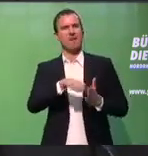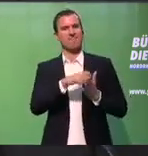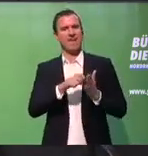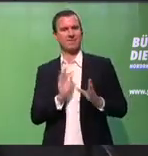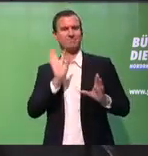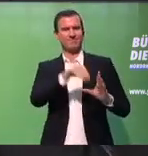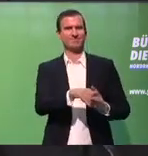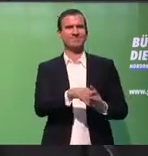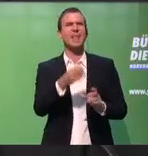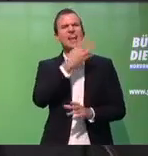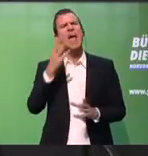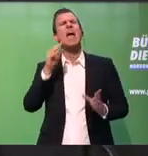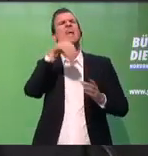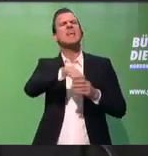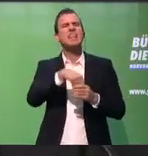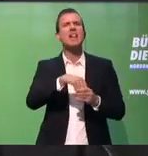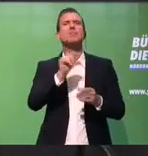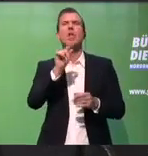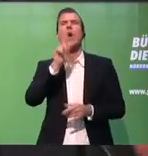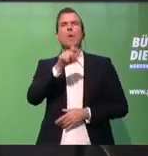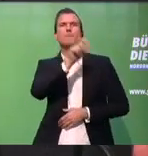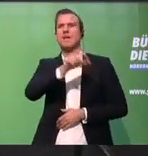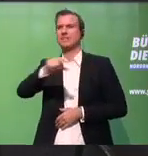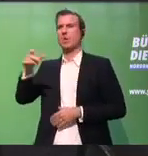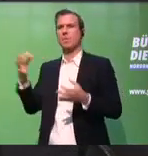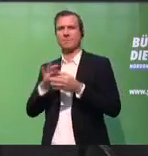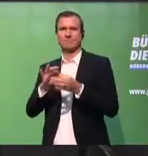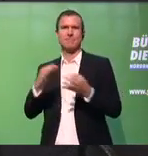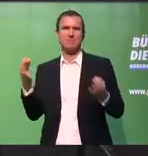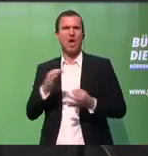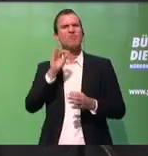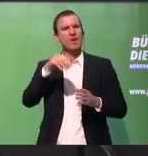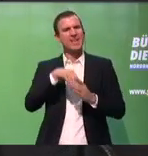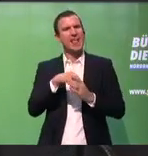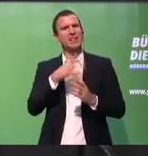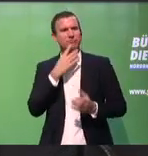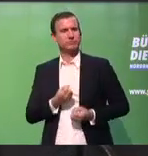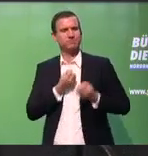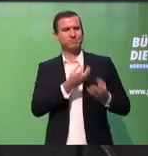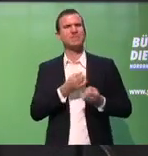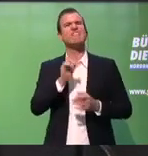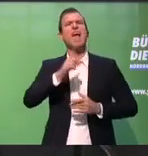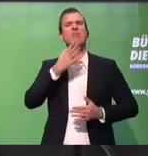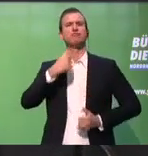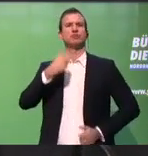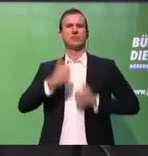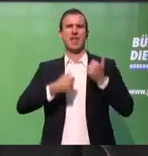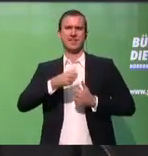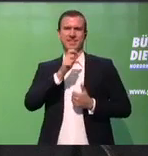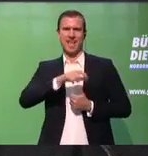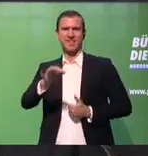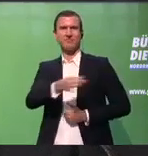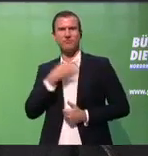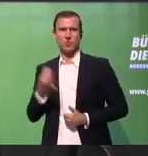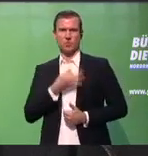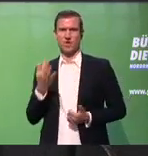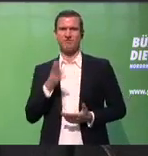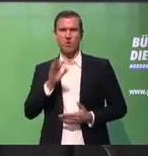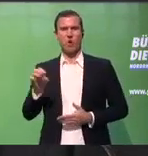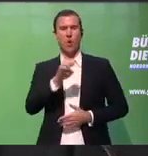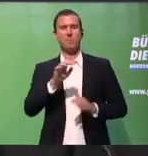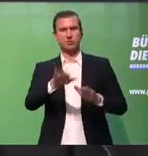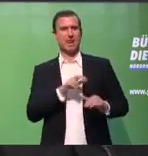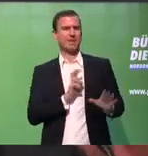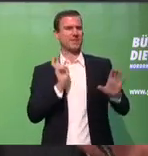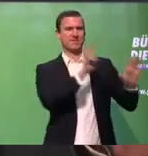natürlich gehören zu Inhalten auch Personen, die diese Inhalte dann transportieren, die also kandidieren werden für uns, für dieses Europäische Parlament